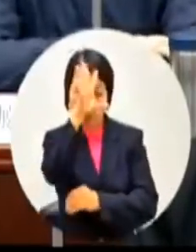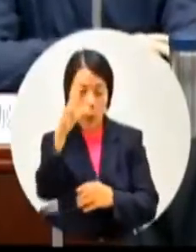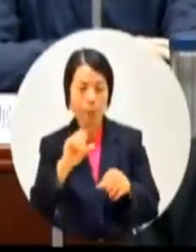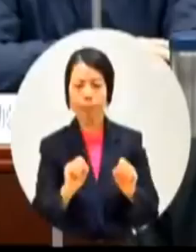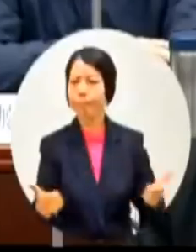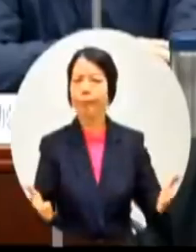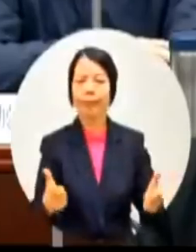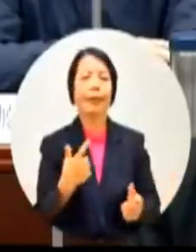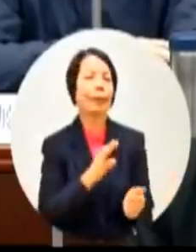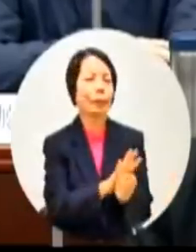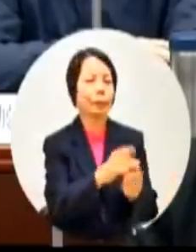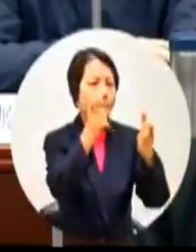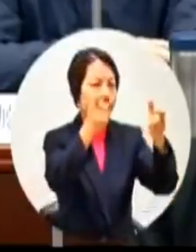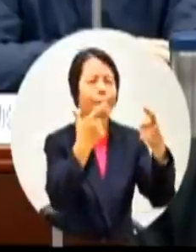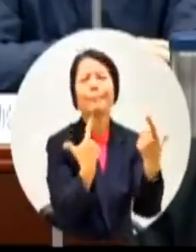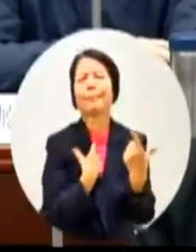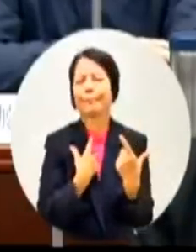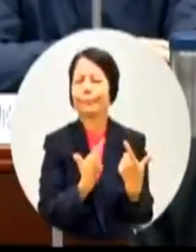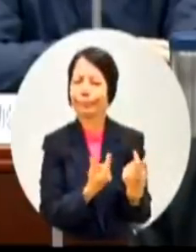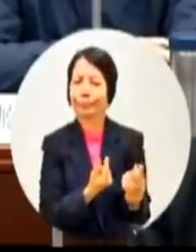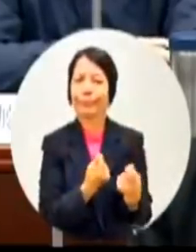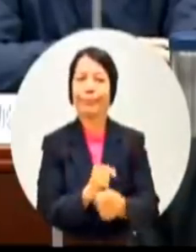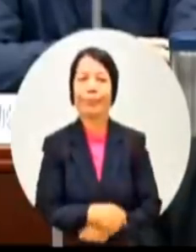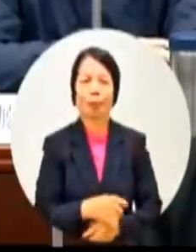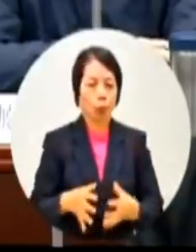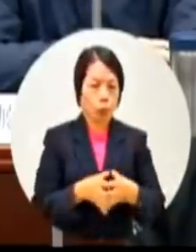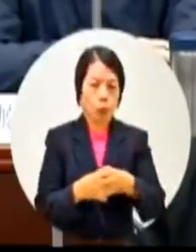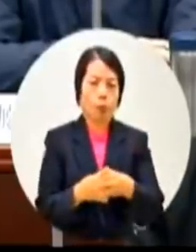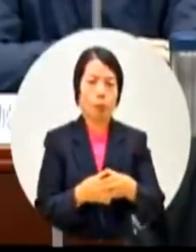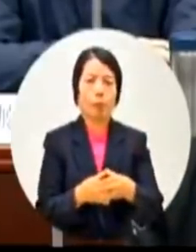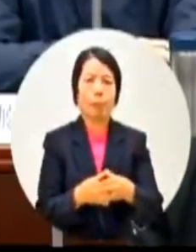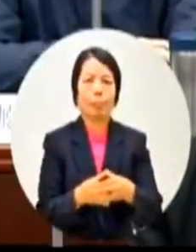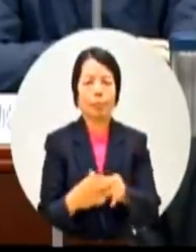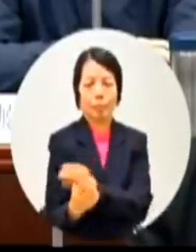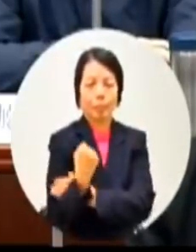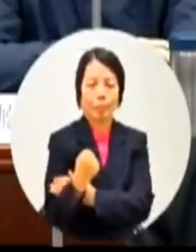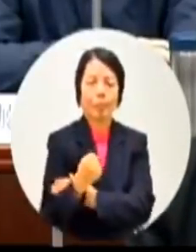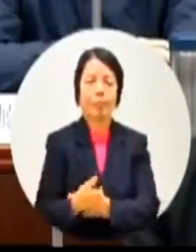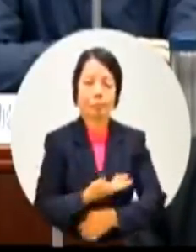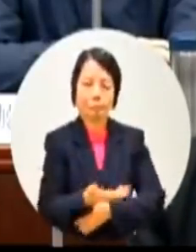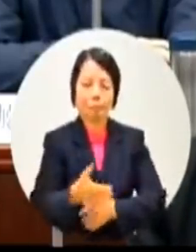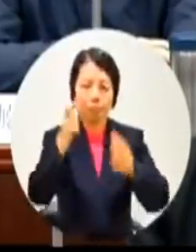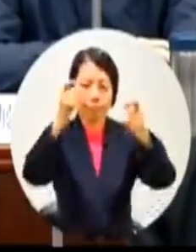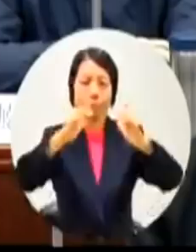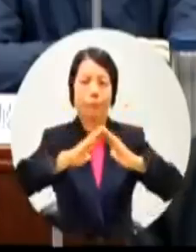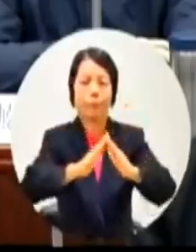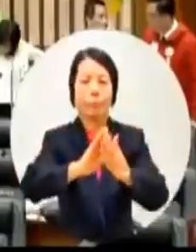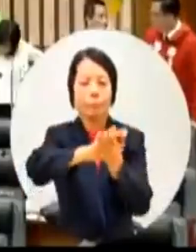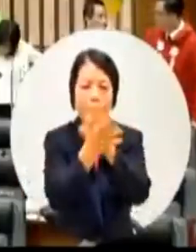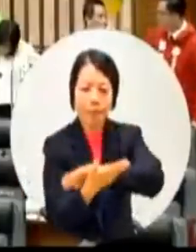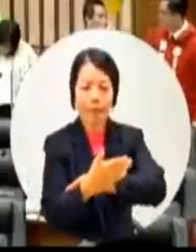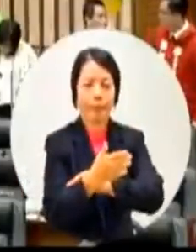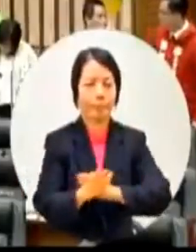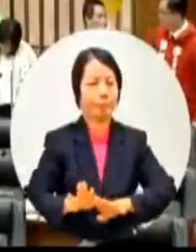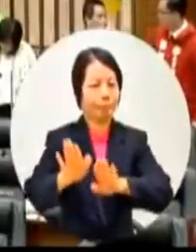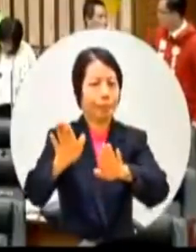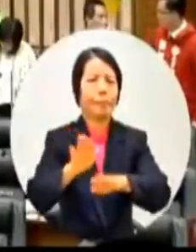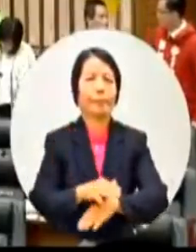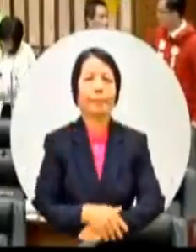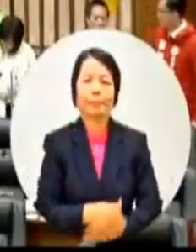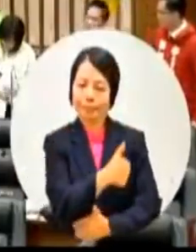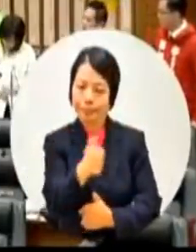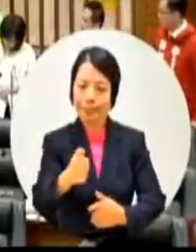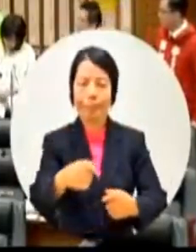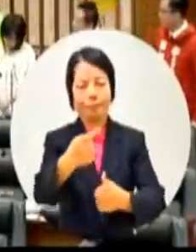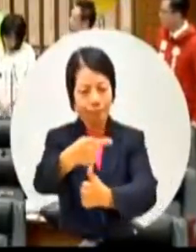团结努力，让高雄变得更好。非常感谢各位民进党团对我的指导，非常感谢。 好，另外一